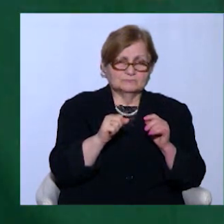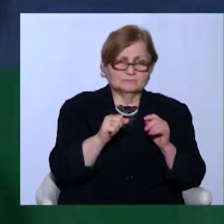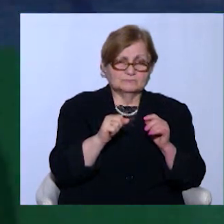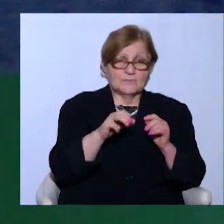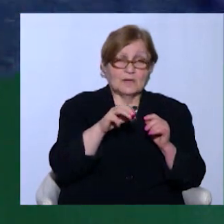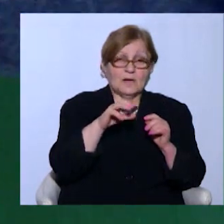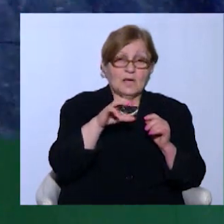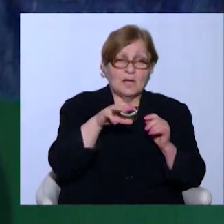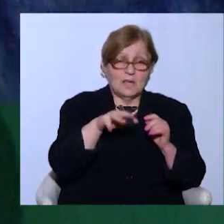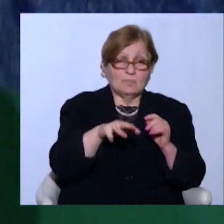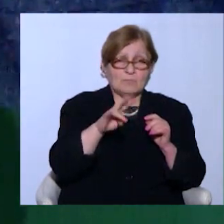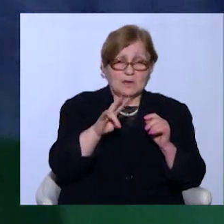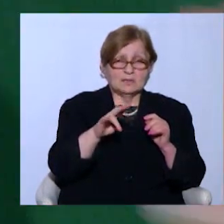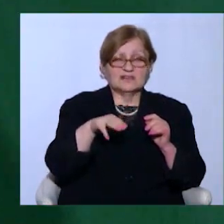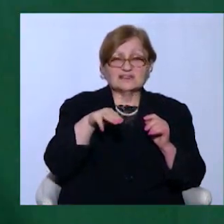MNTK